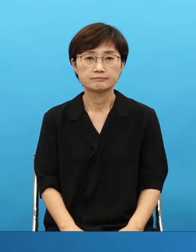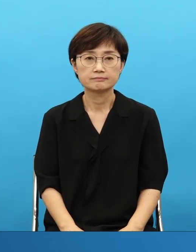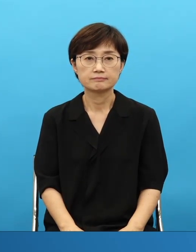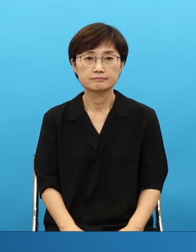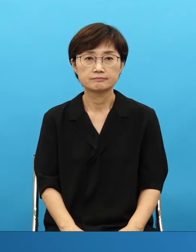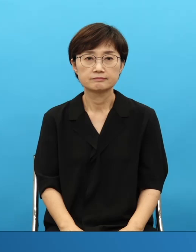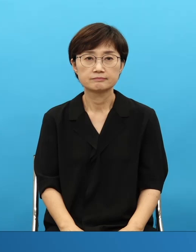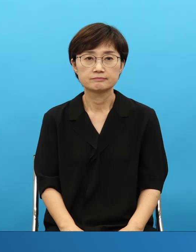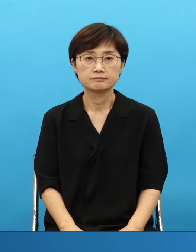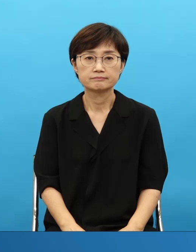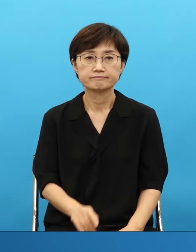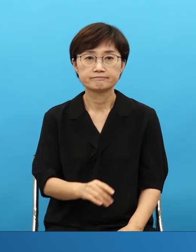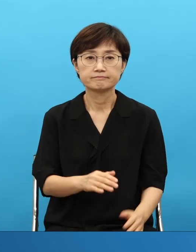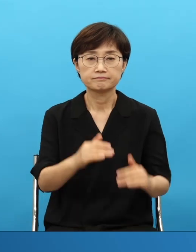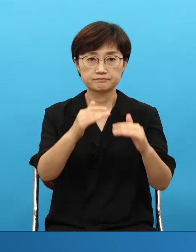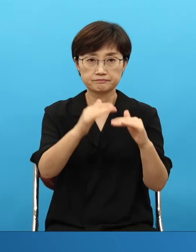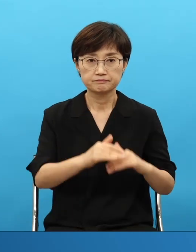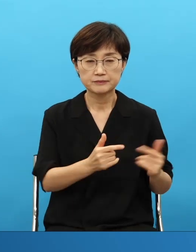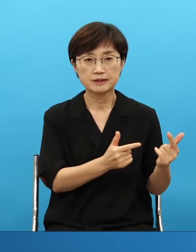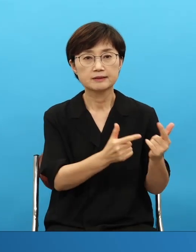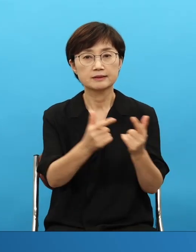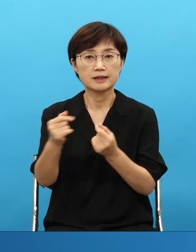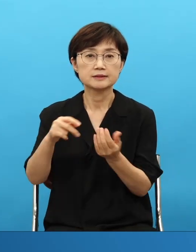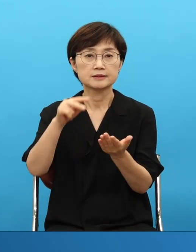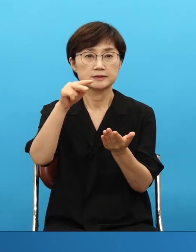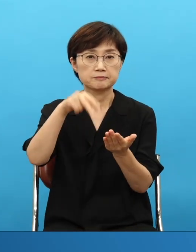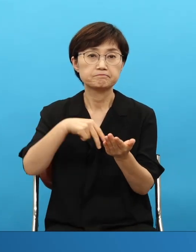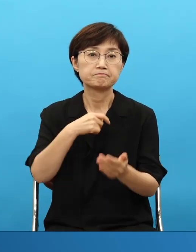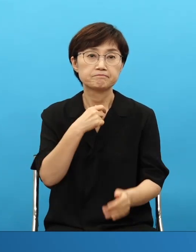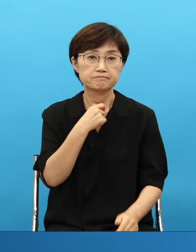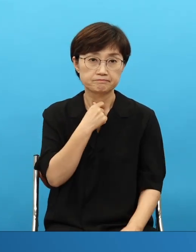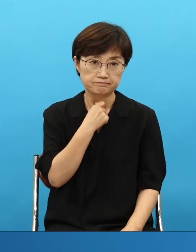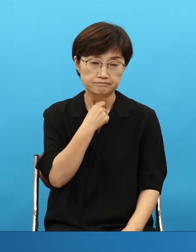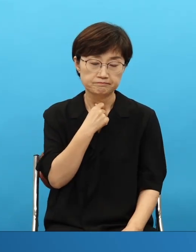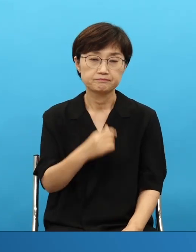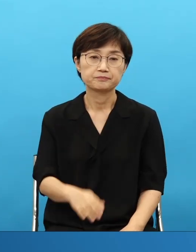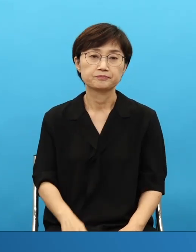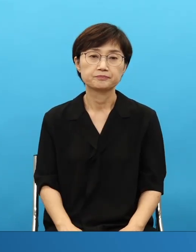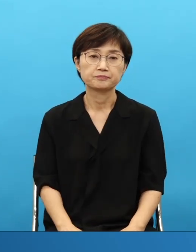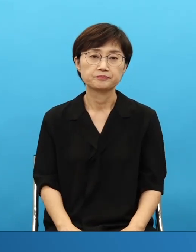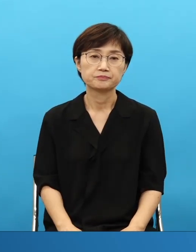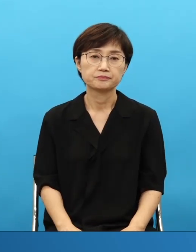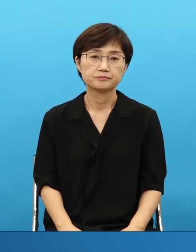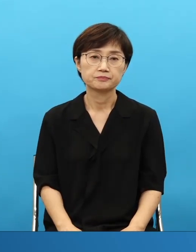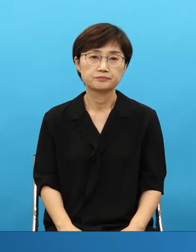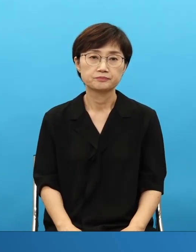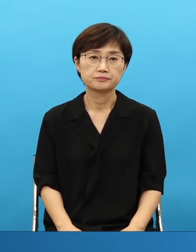골로새서 4장 7절부터 8절 말씀을 다 같이 합독하겠습니다.